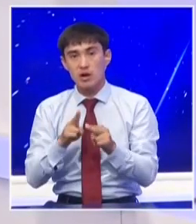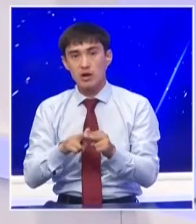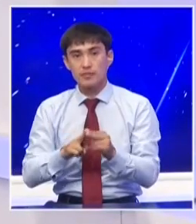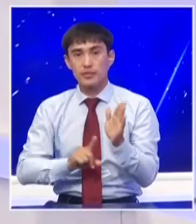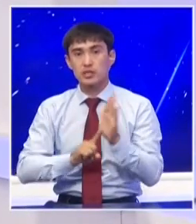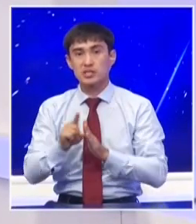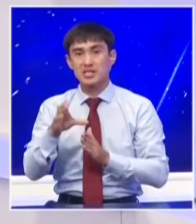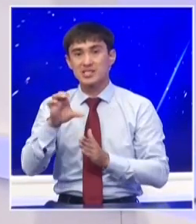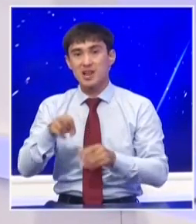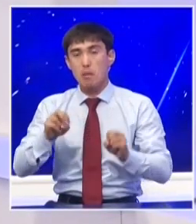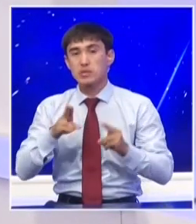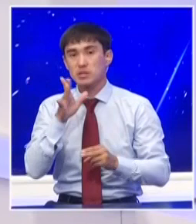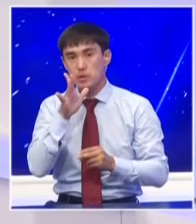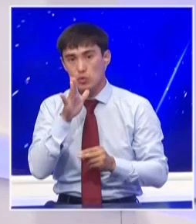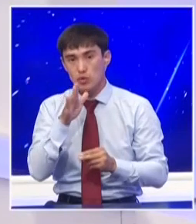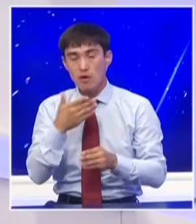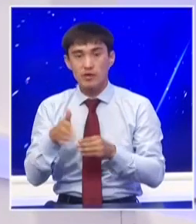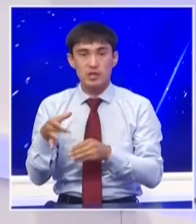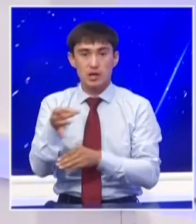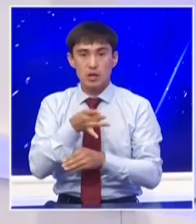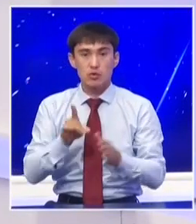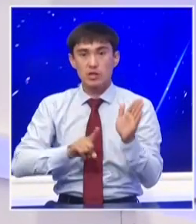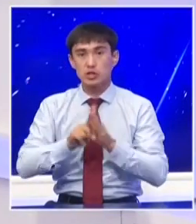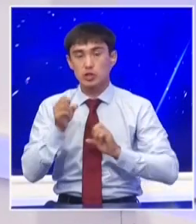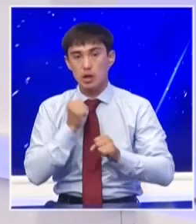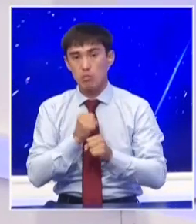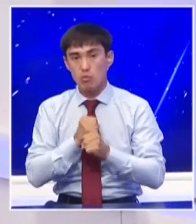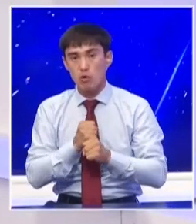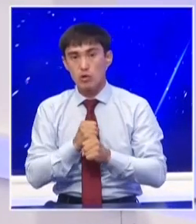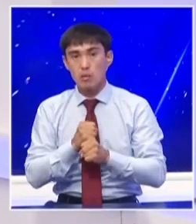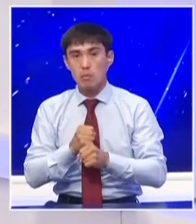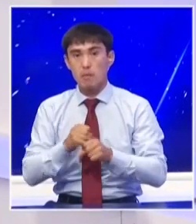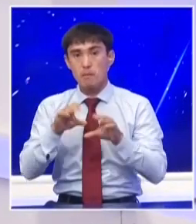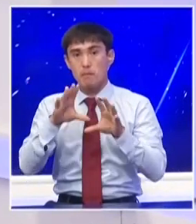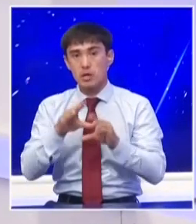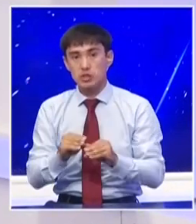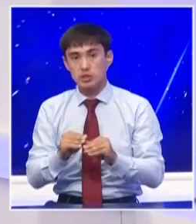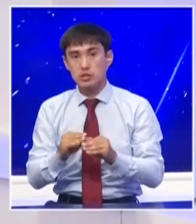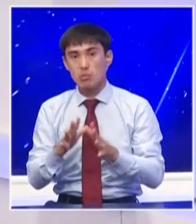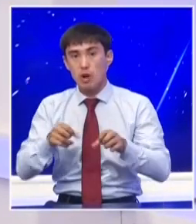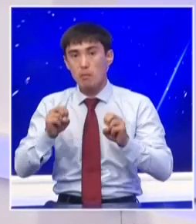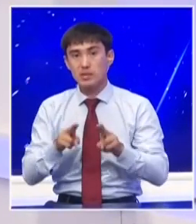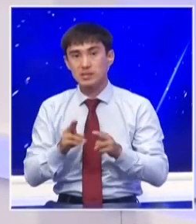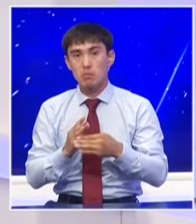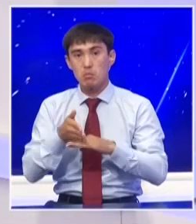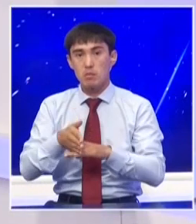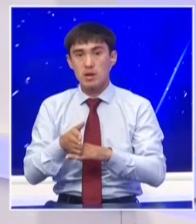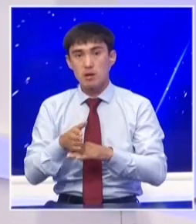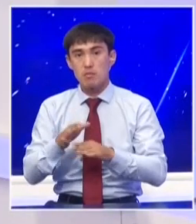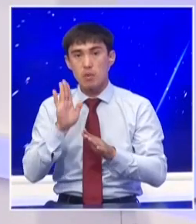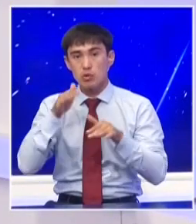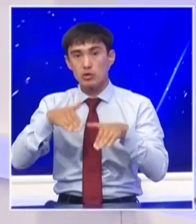наступила силе опасный период в отдельных районах начатой работы по опорожнению наиболее прорывоопасных Морена